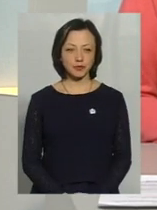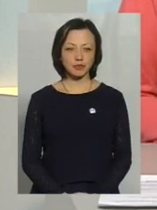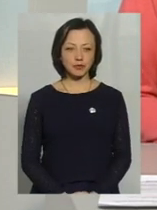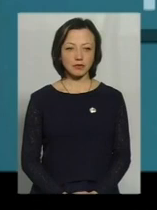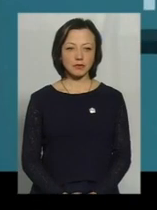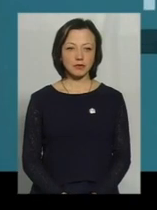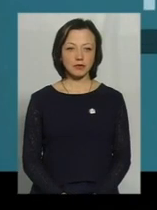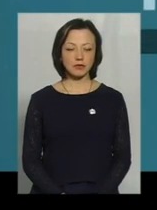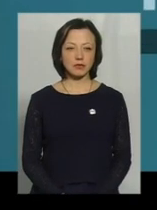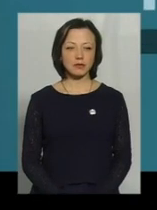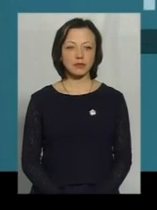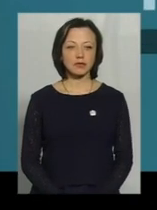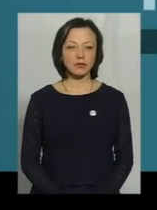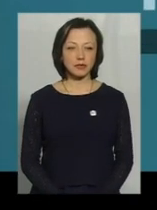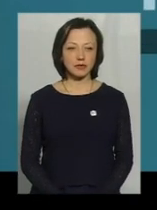обговорення.